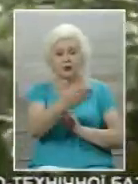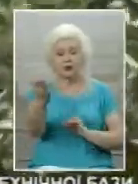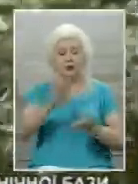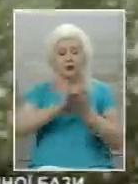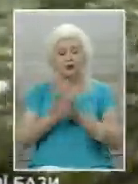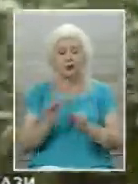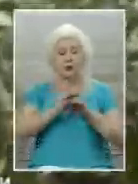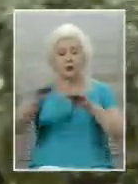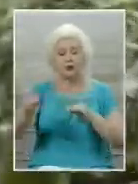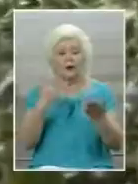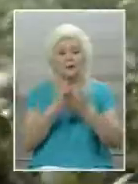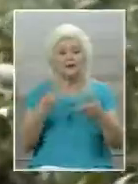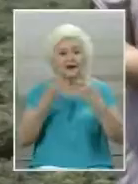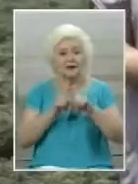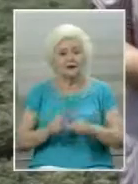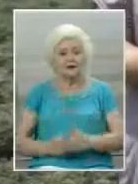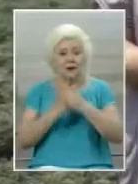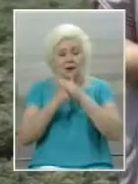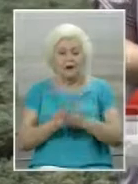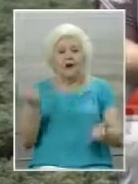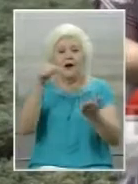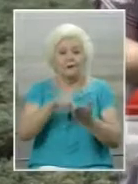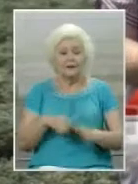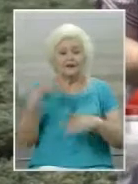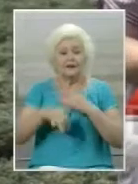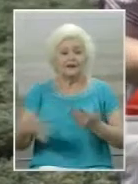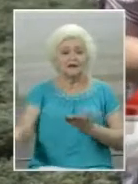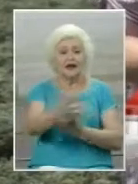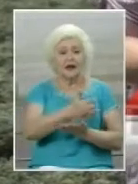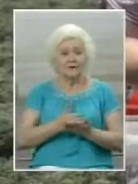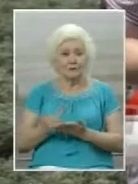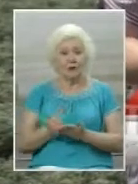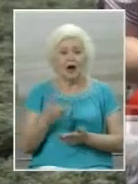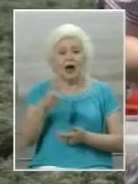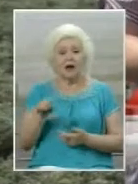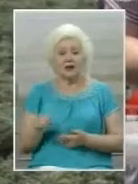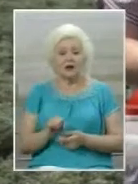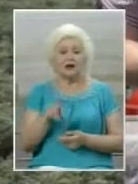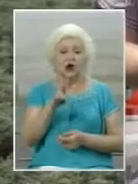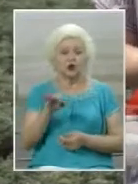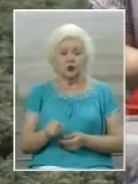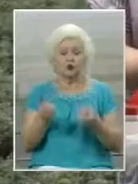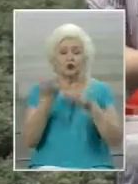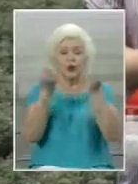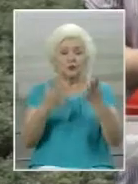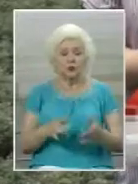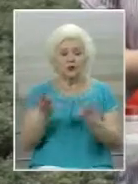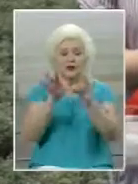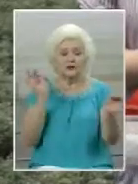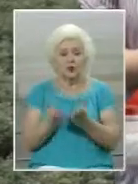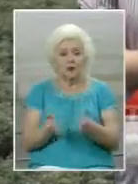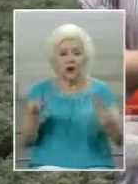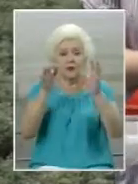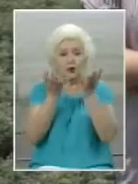поля, к его материально-технической базе. Визначити середню врожайність з гектара нуту дуже просто. Треба зірвати кустик